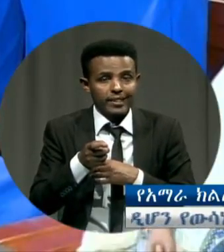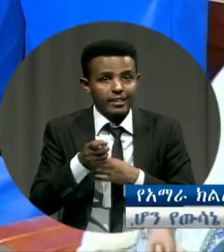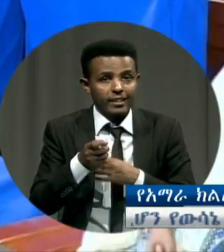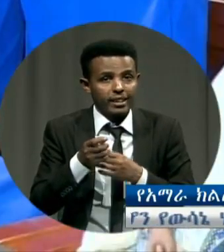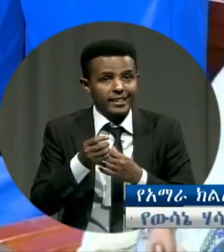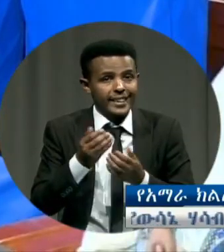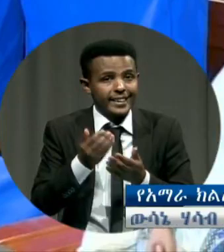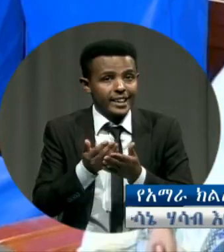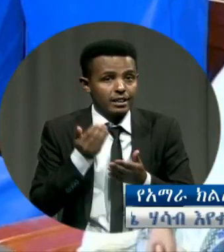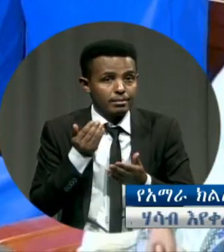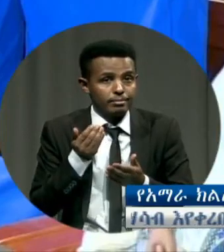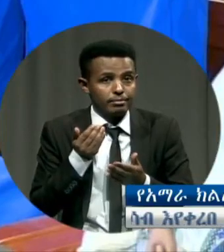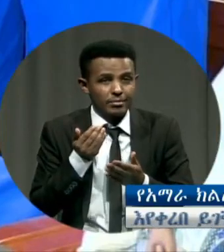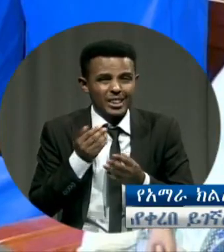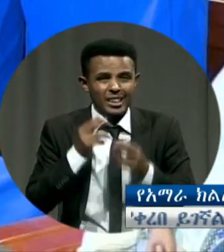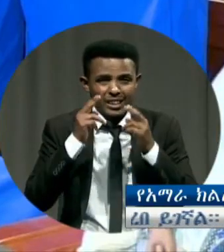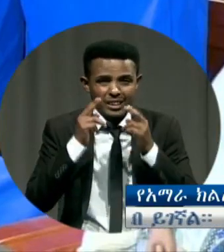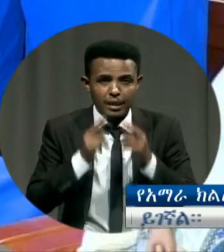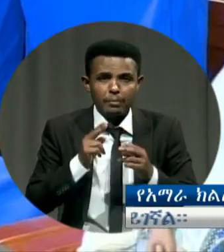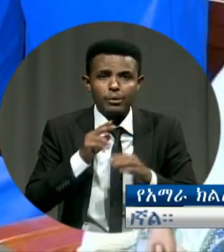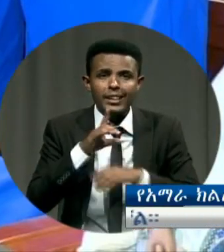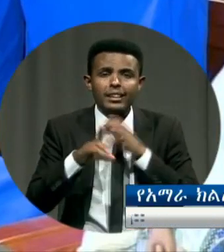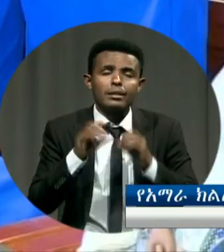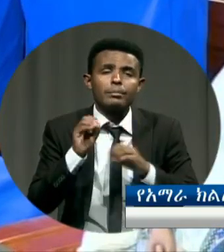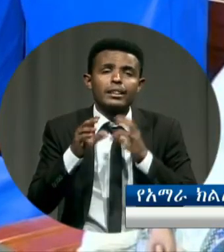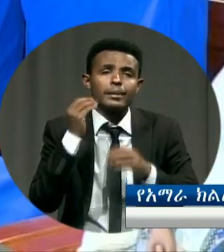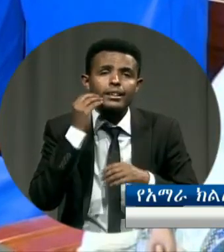ቅድም በተከበረው የክልል ምክር ቤት አባላት